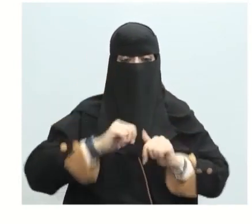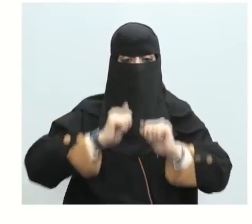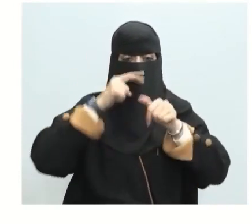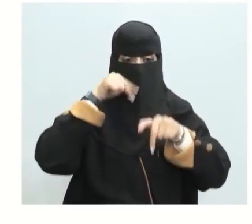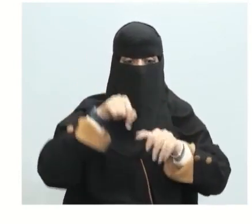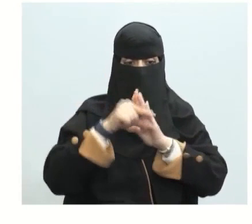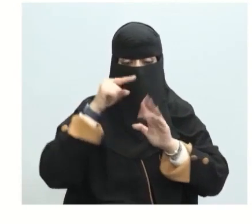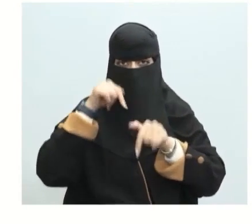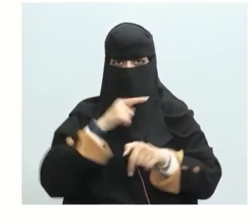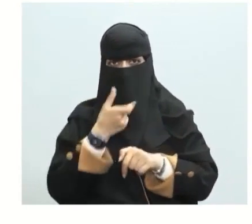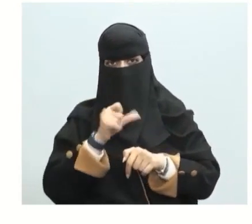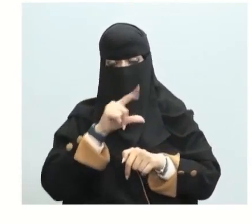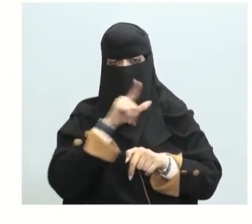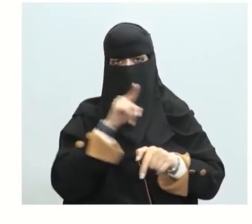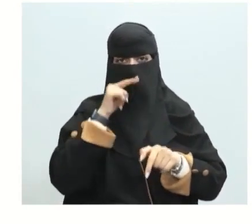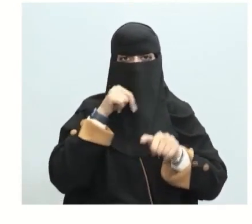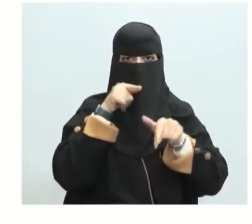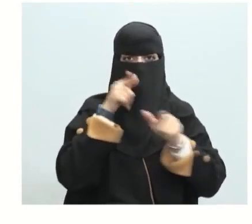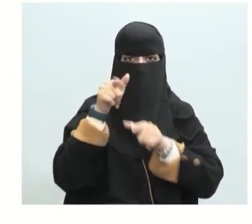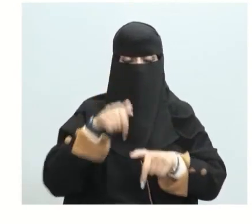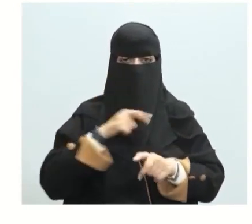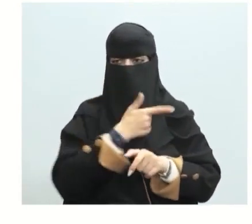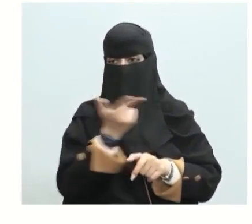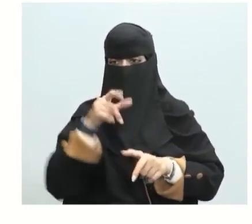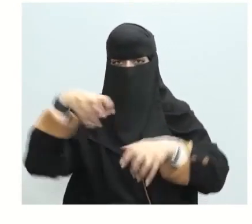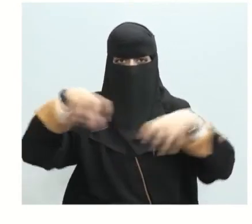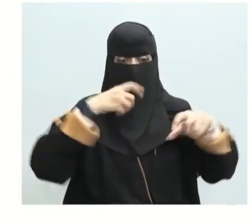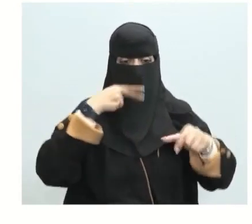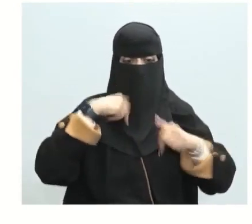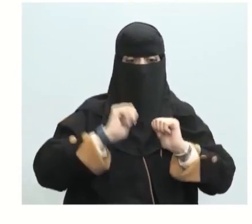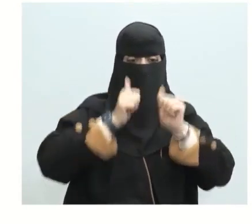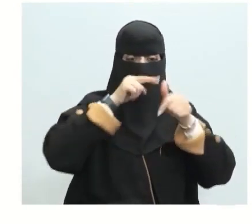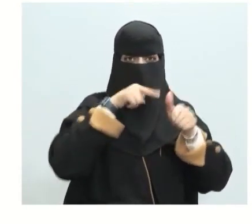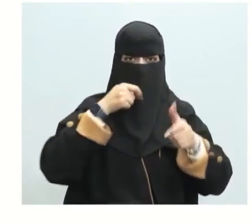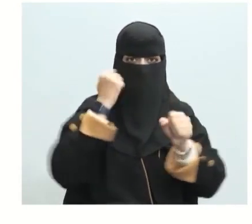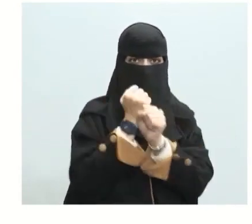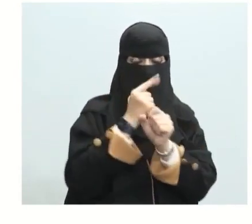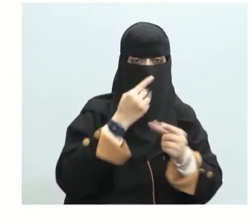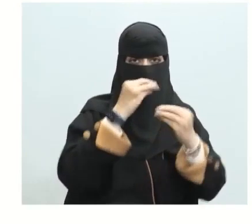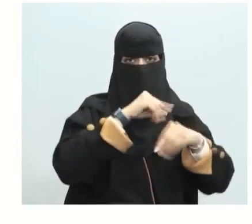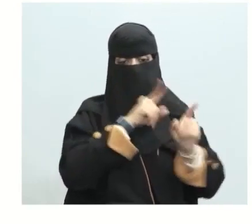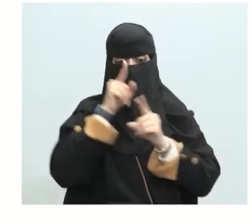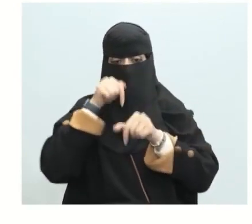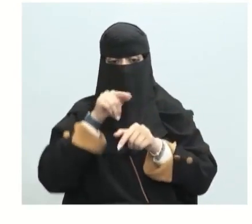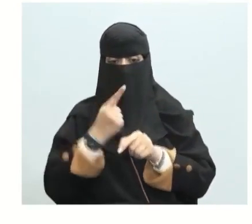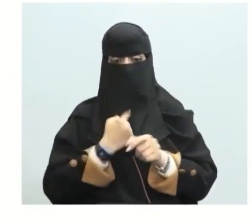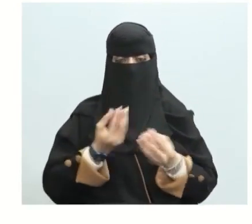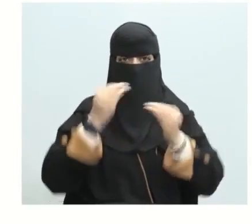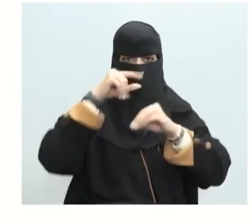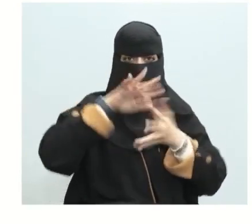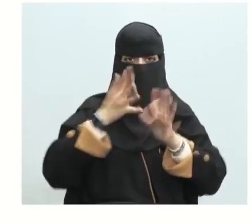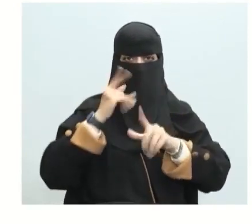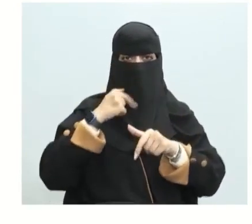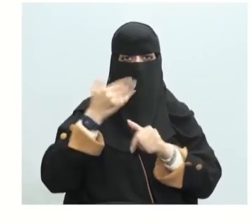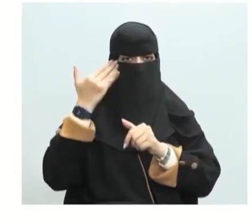هذا الموضوع ولكن ادعي انني احيط بجميع جوانبه ولكنني سوف اعمل على افادتكم ويمكن لمن اراد ان ازوده ببعض